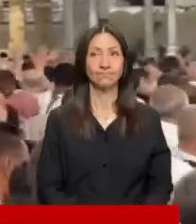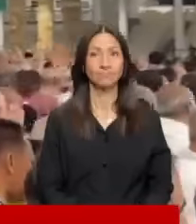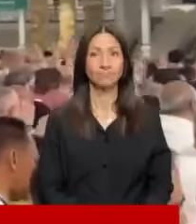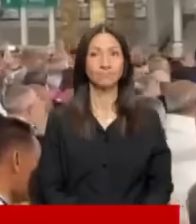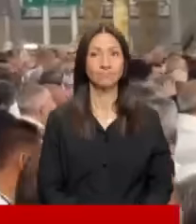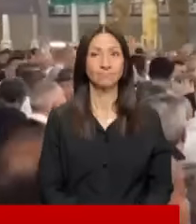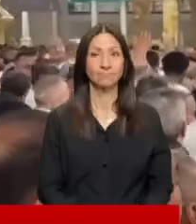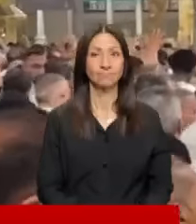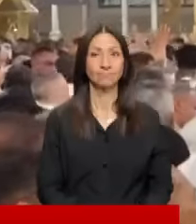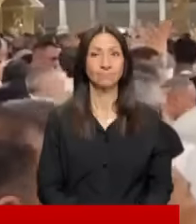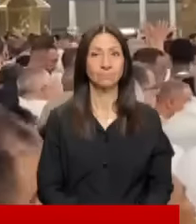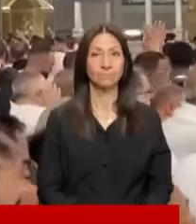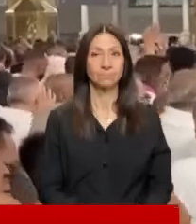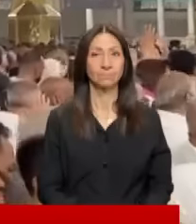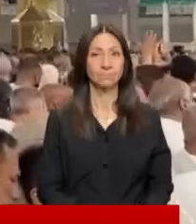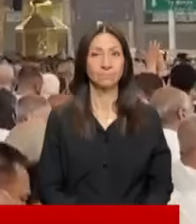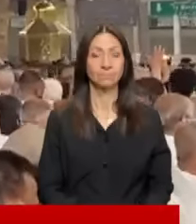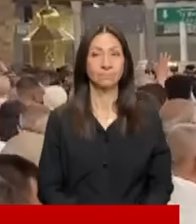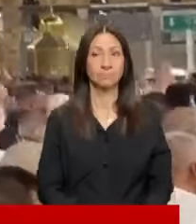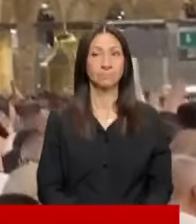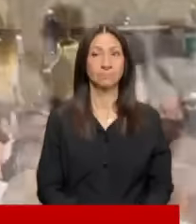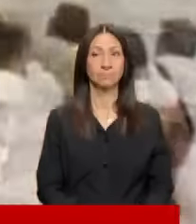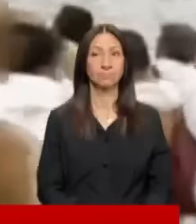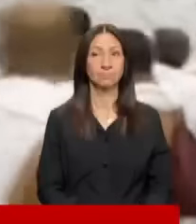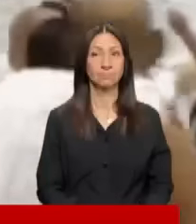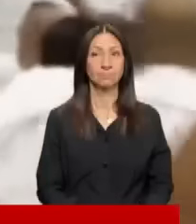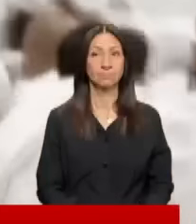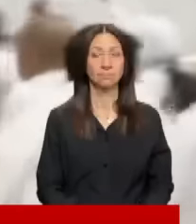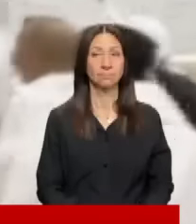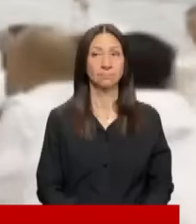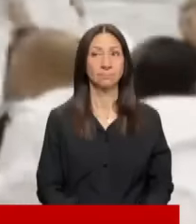Ya Zatan, ya Zizum.